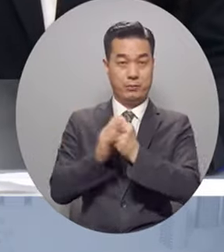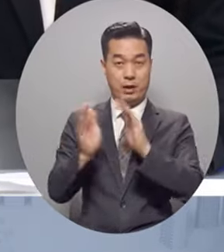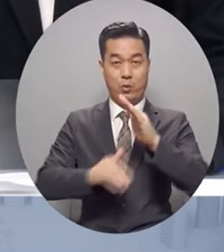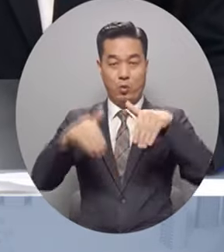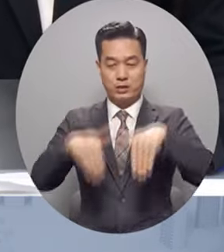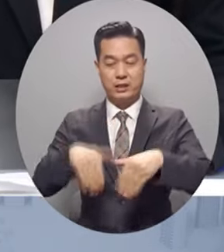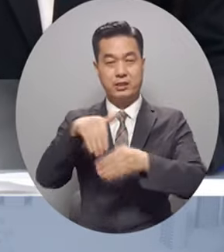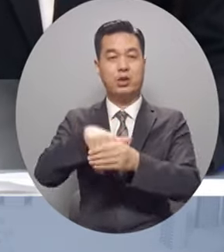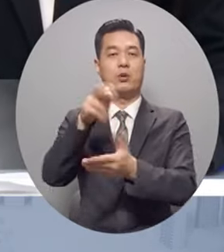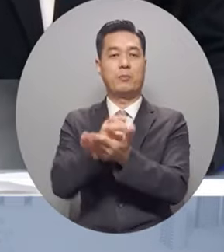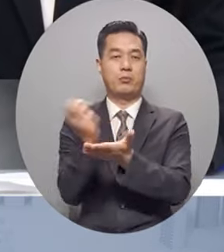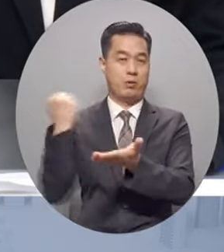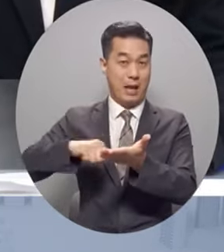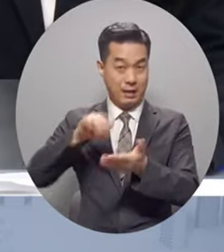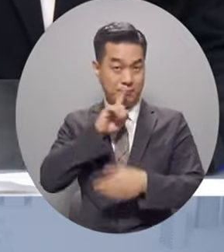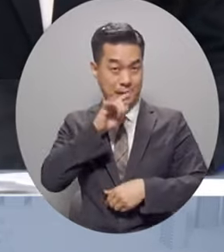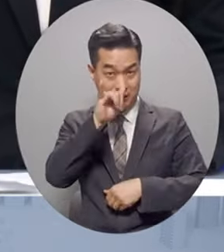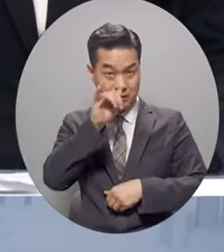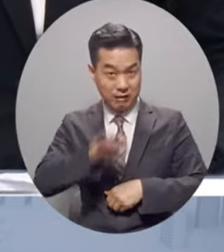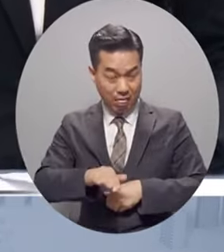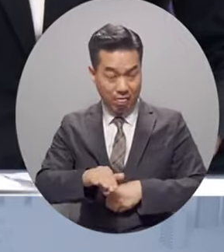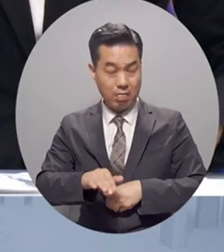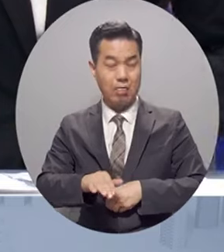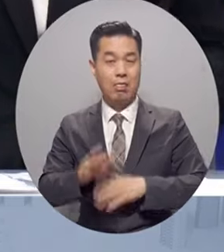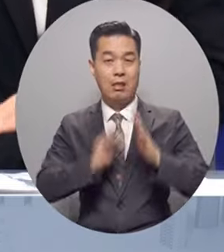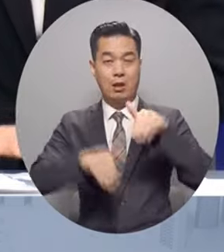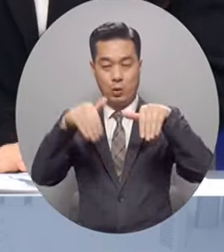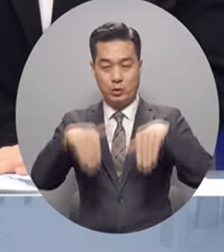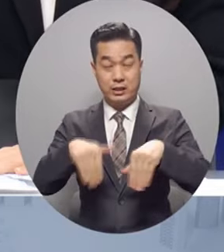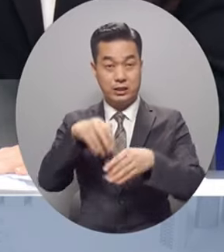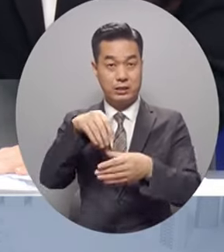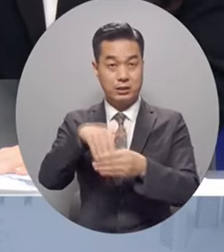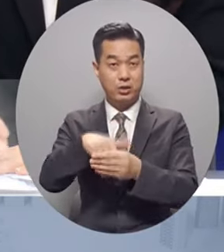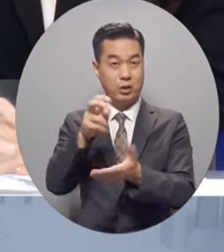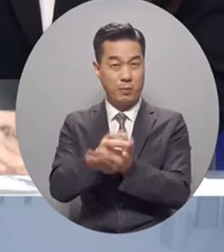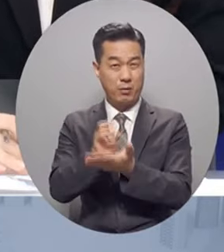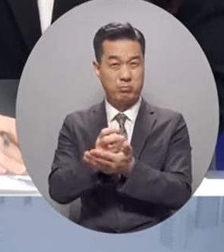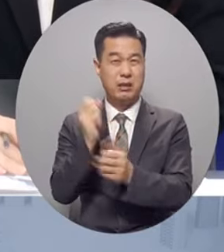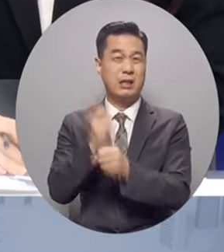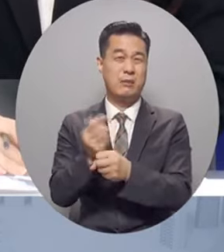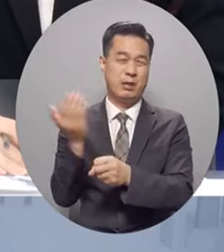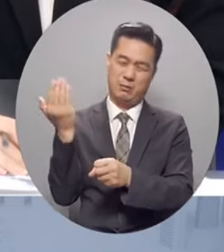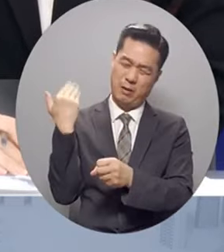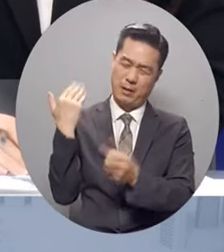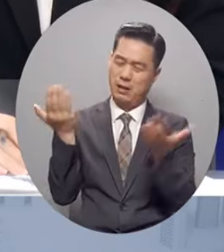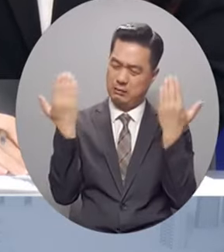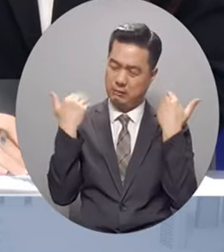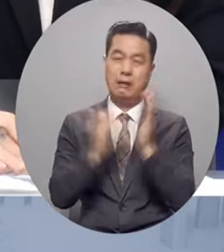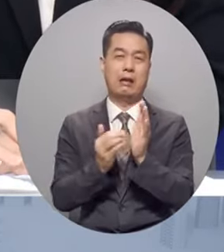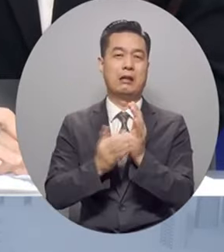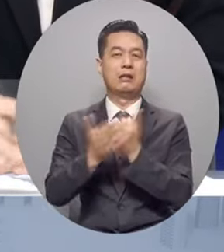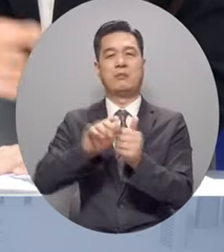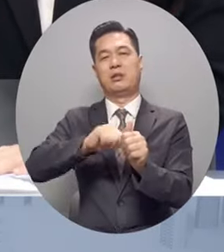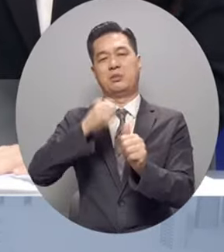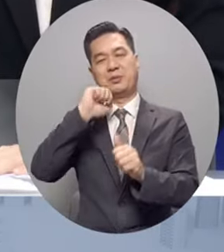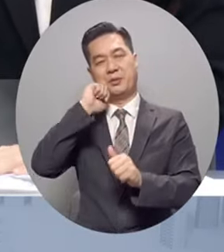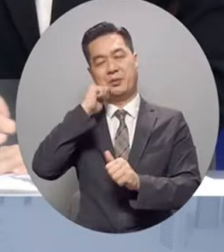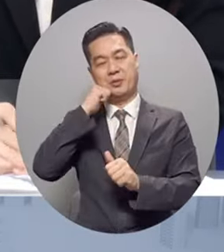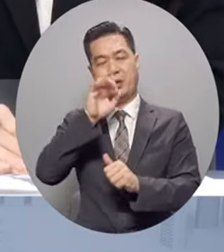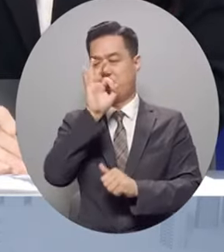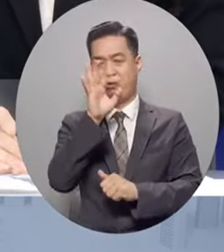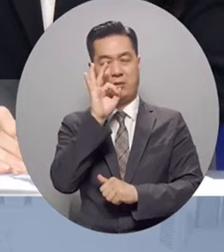위반이다 이런 주장이 있는데 아 그렇지만이 공직 선거법 공소 시효가 이미 지난 10일로 끝났기 때문에 처벌은 어렵